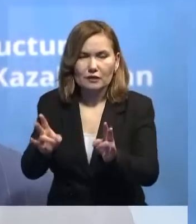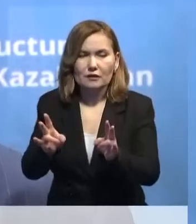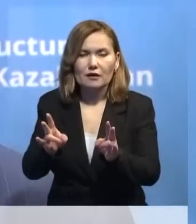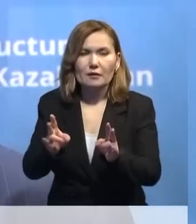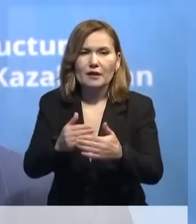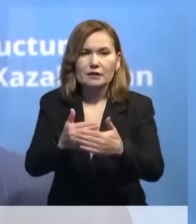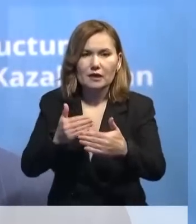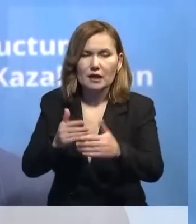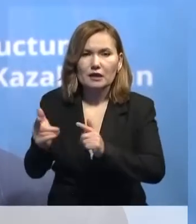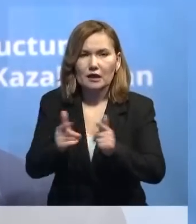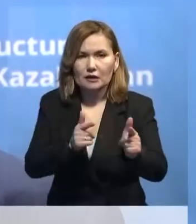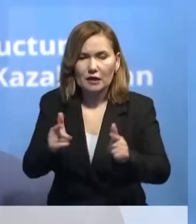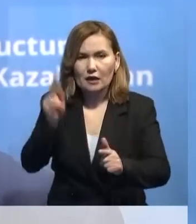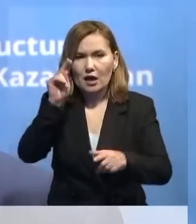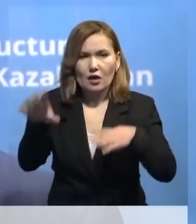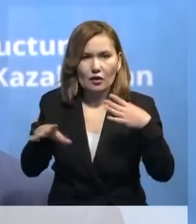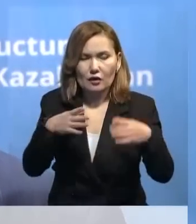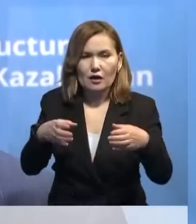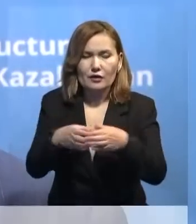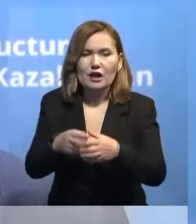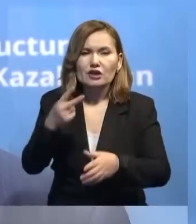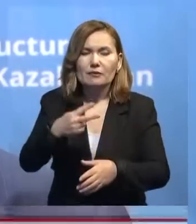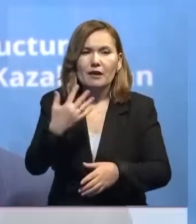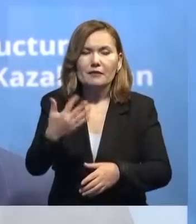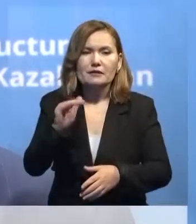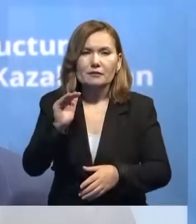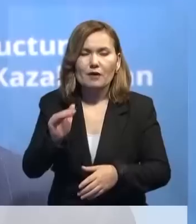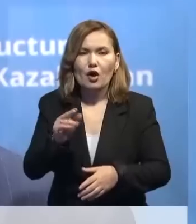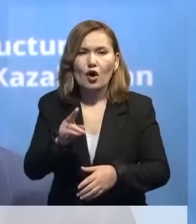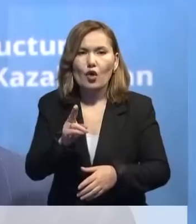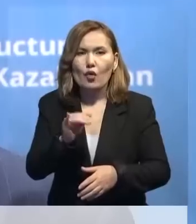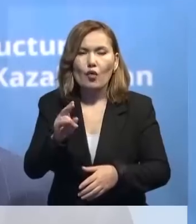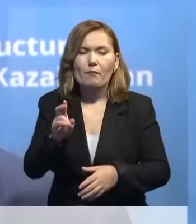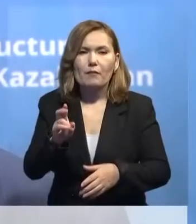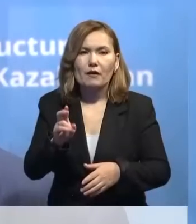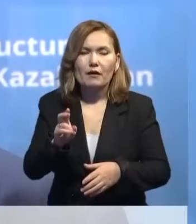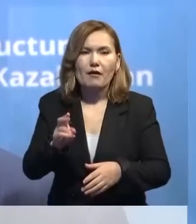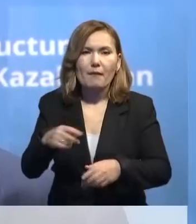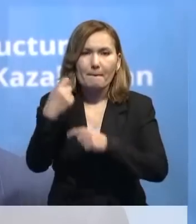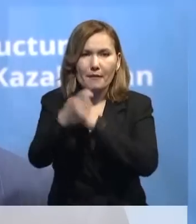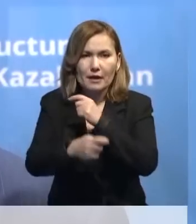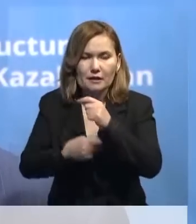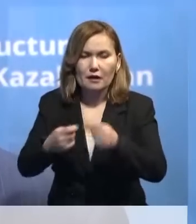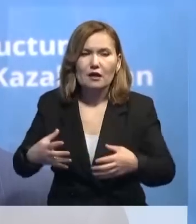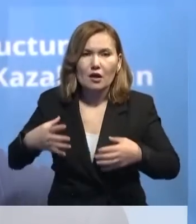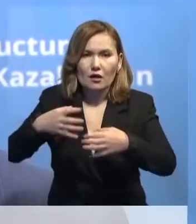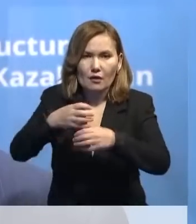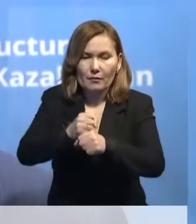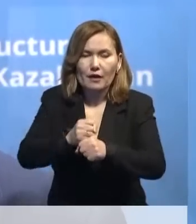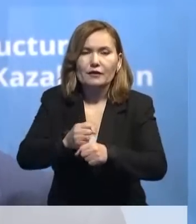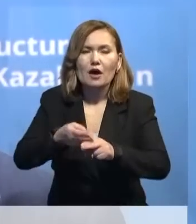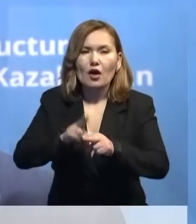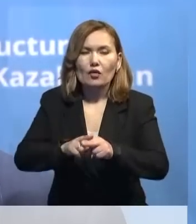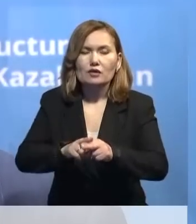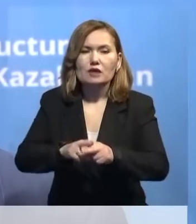дайындық бойынша жаңағы 25 мың куб инерттік материалдар, ол жаңағы құм,